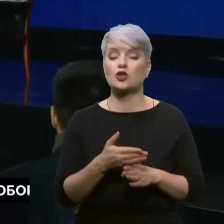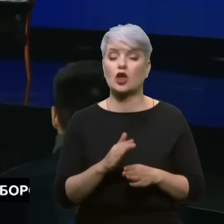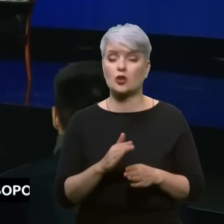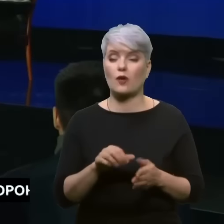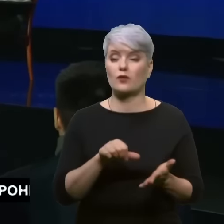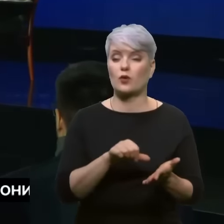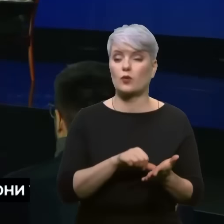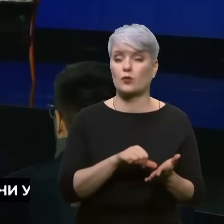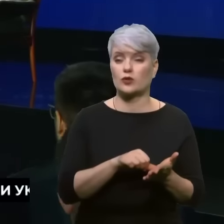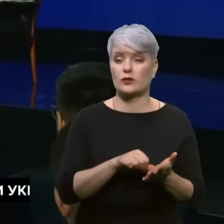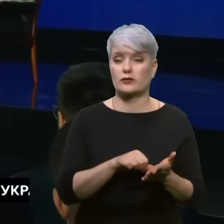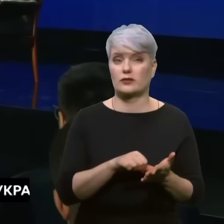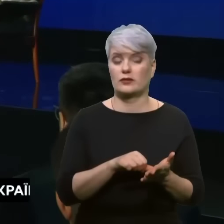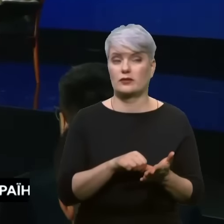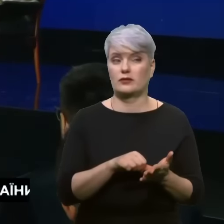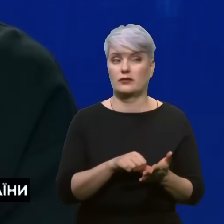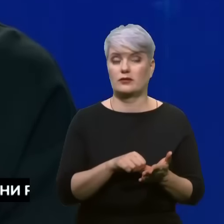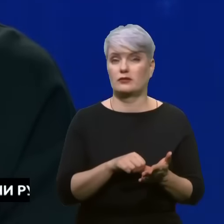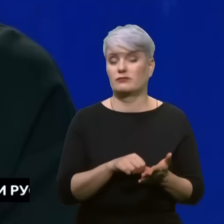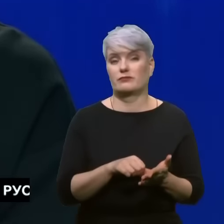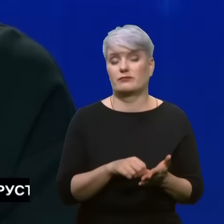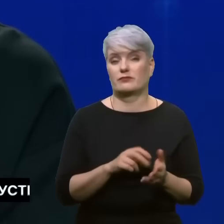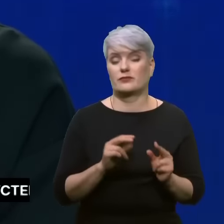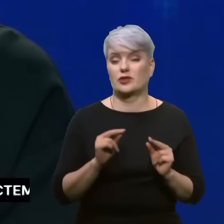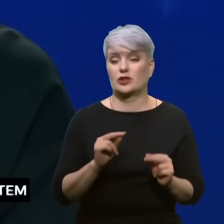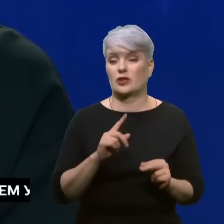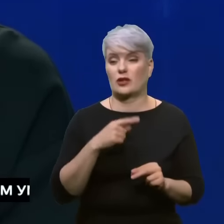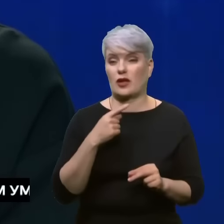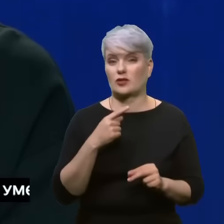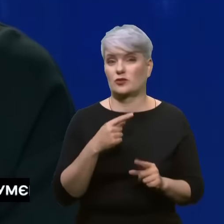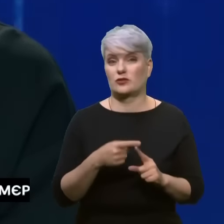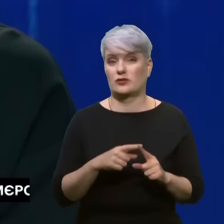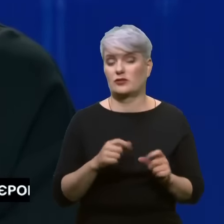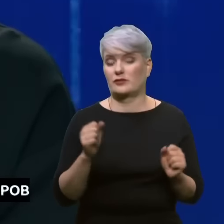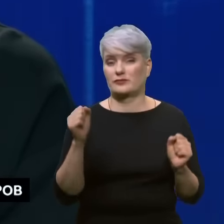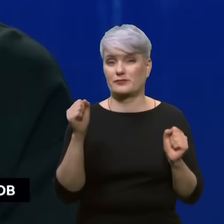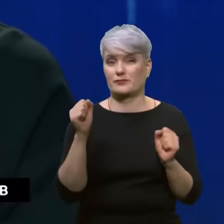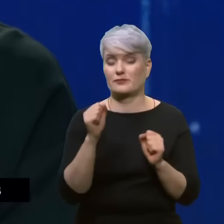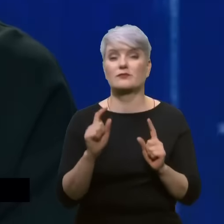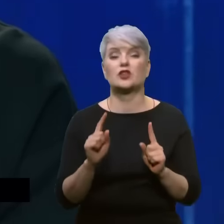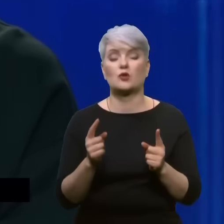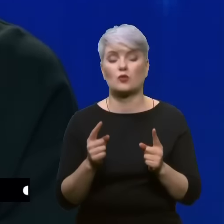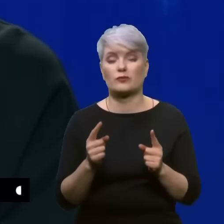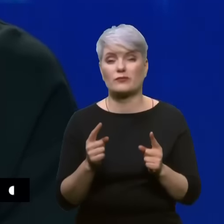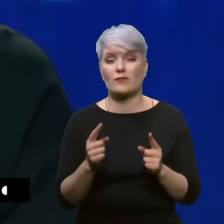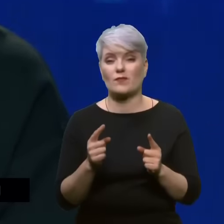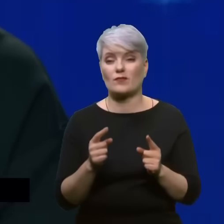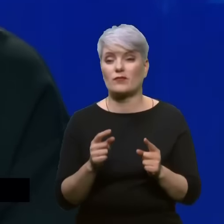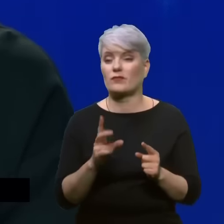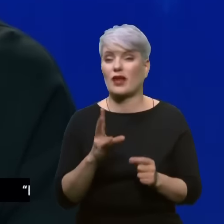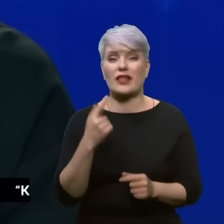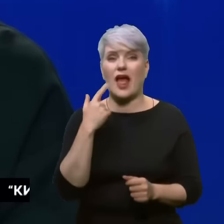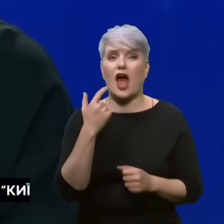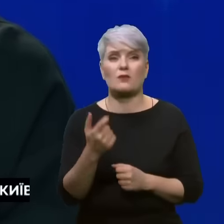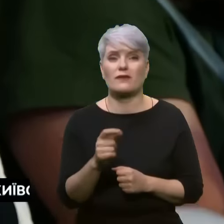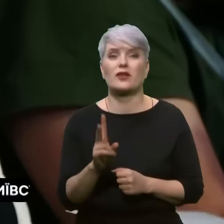участі якихось, чесно кажучи, маячня. Чому? Тому що не образливо